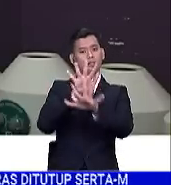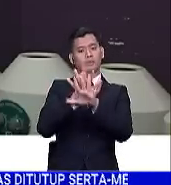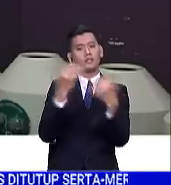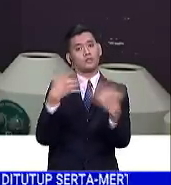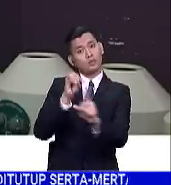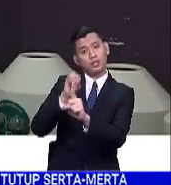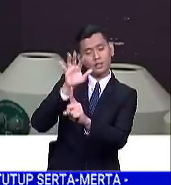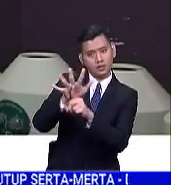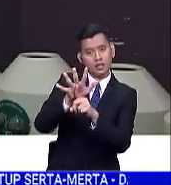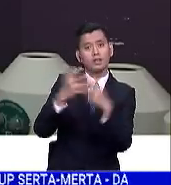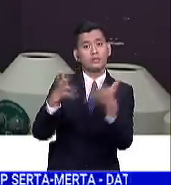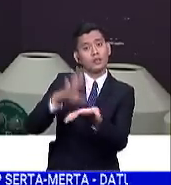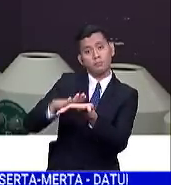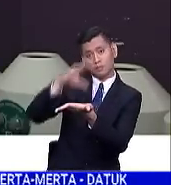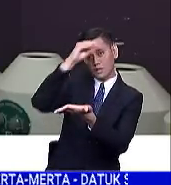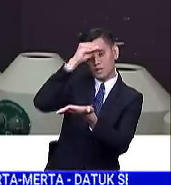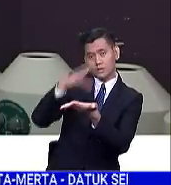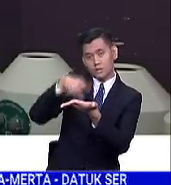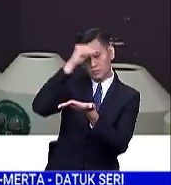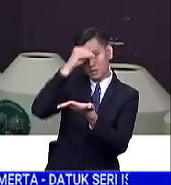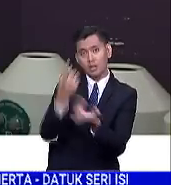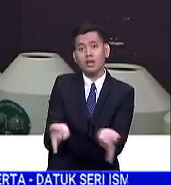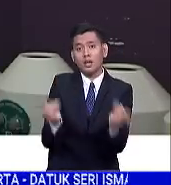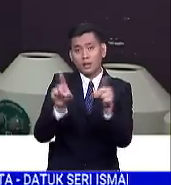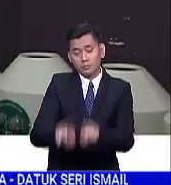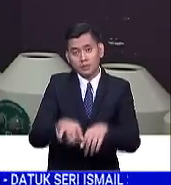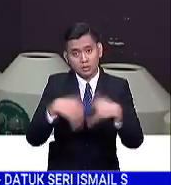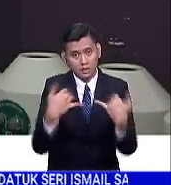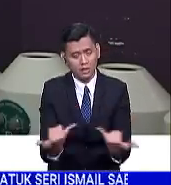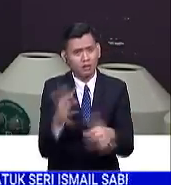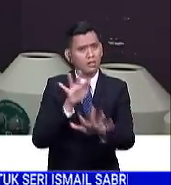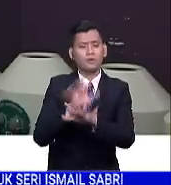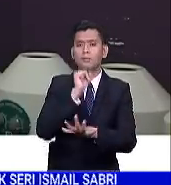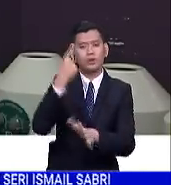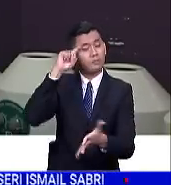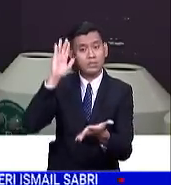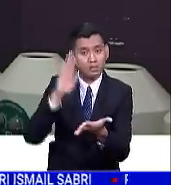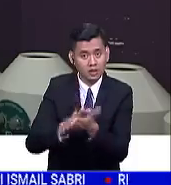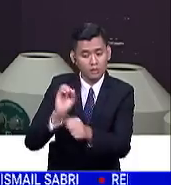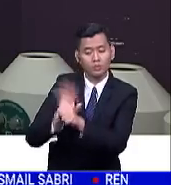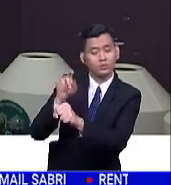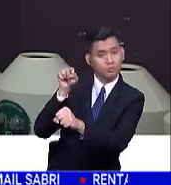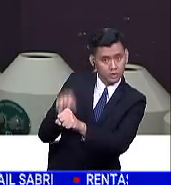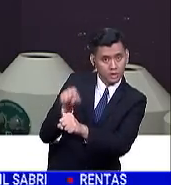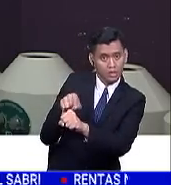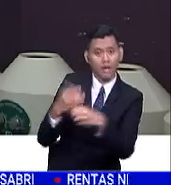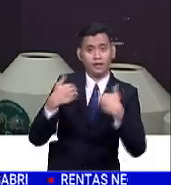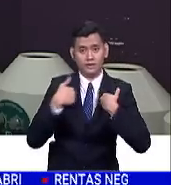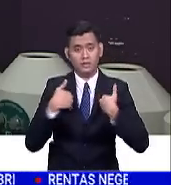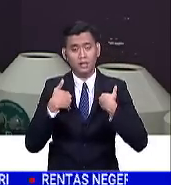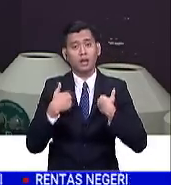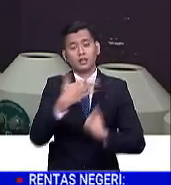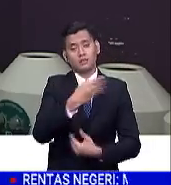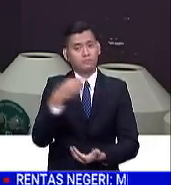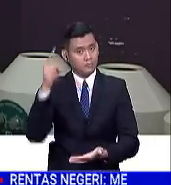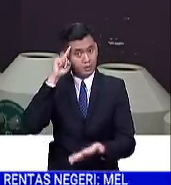terkesan dan juga belajar daripada apa yang dah berlaku sekarang ni. Ramai dah start percaya pada COVID-19, percaya COVID-19 ni wujud dan